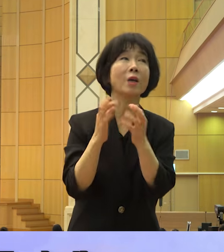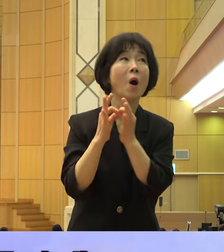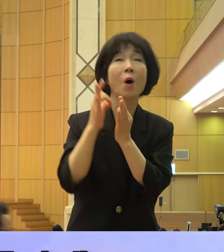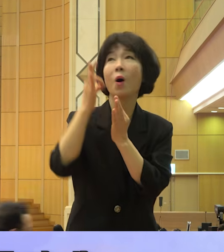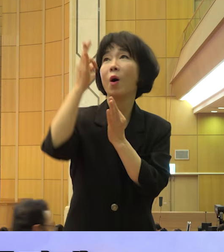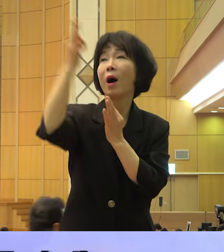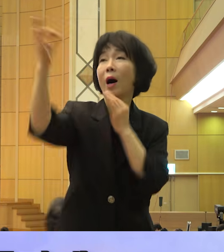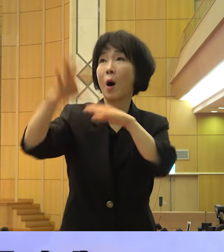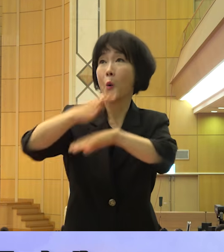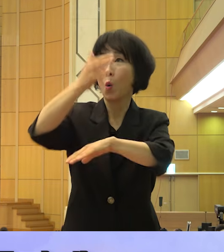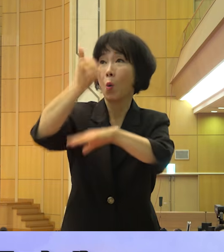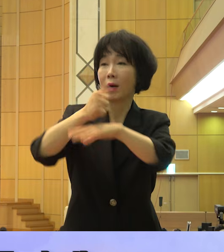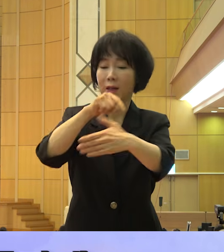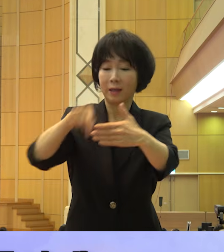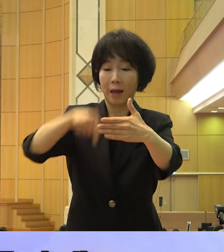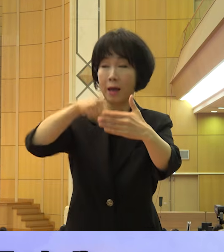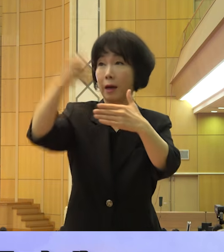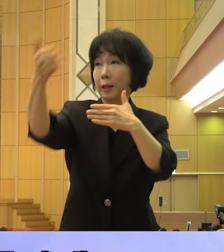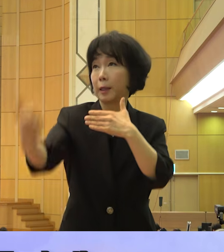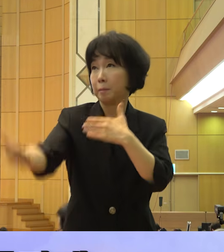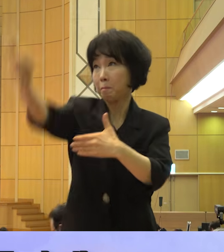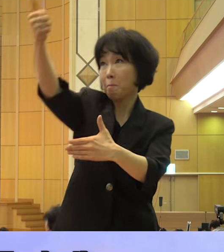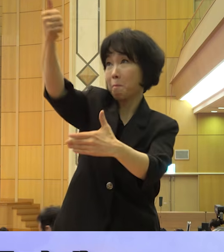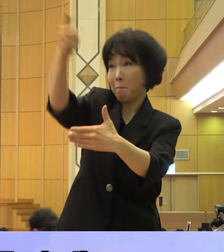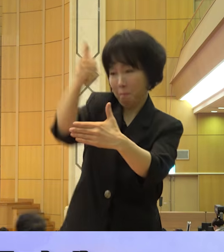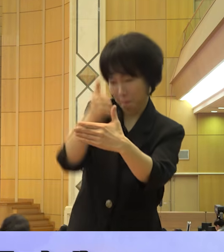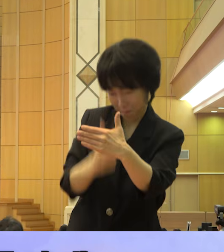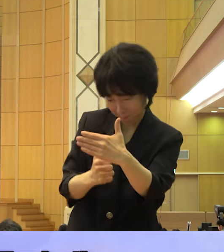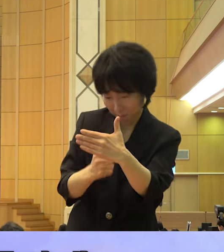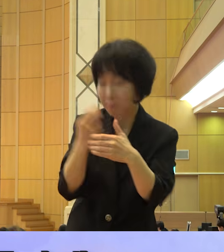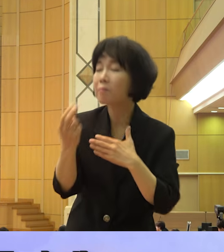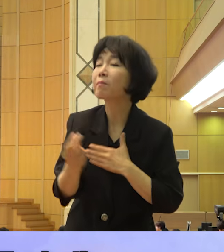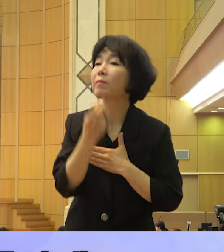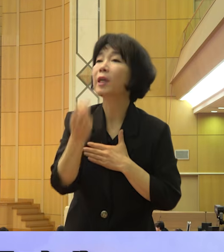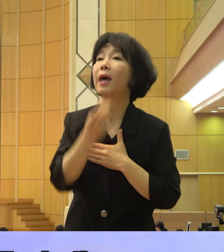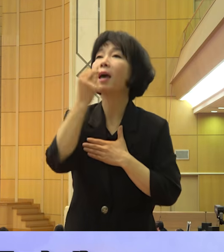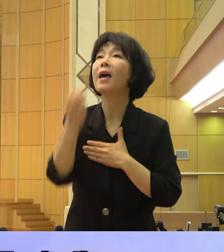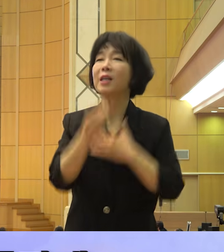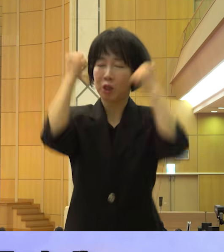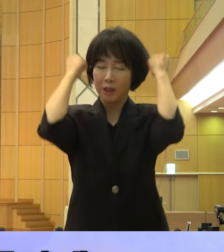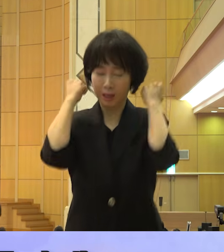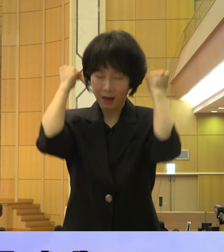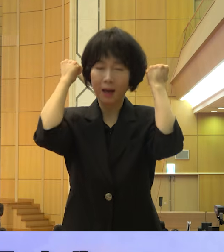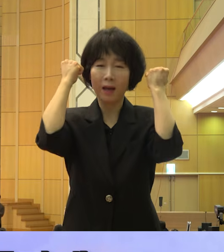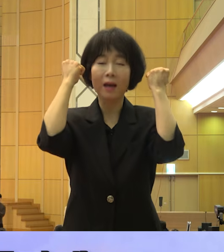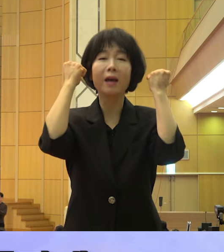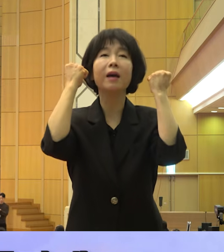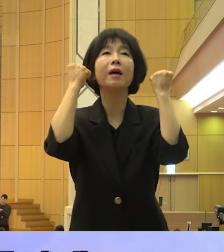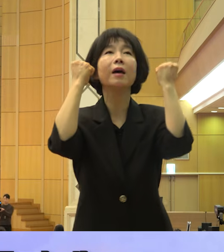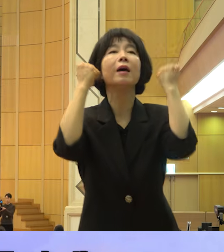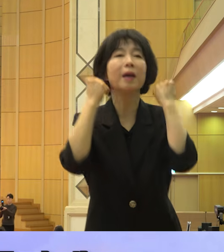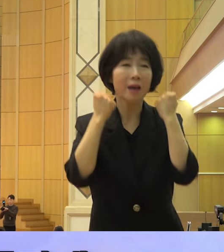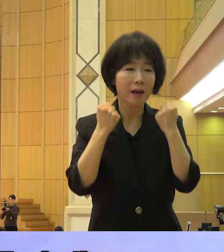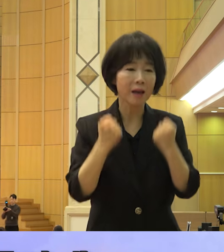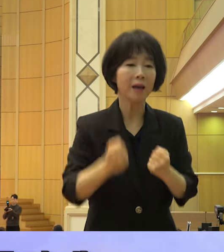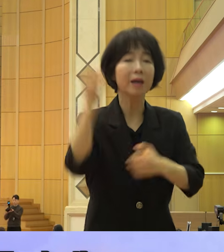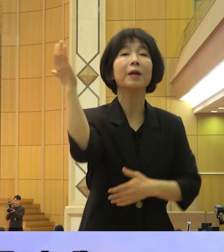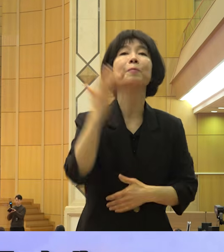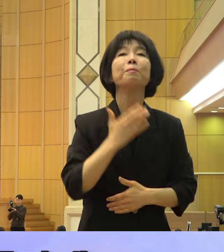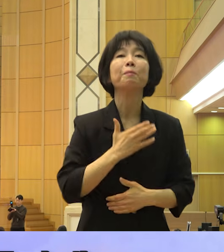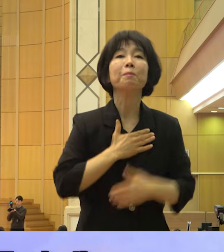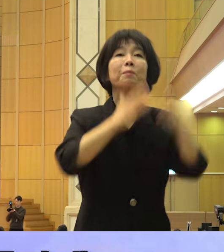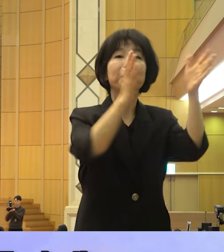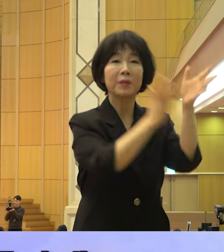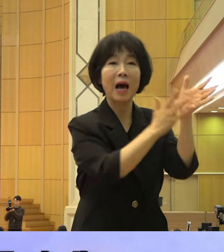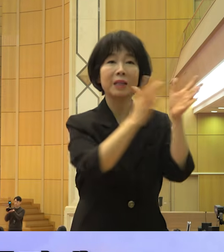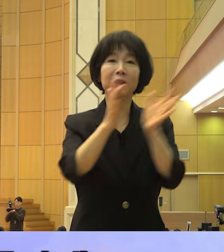충만하네. 영원한 왕 내 안에 마지막으로 찬양합니다. 난